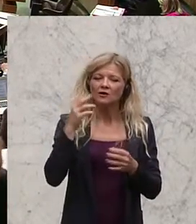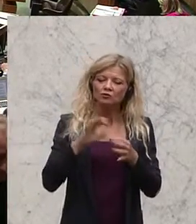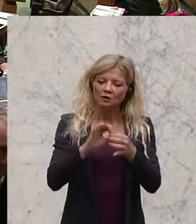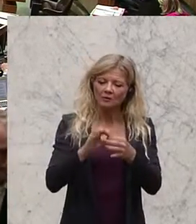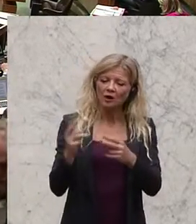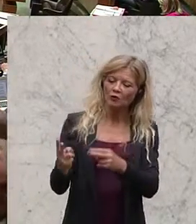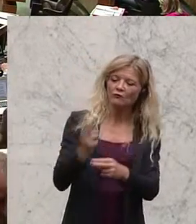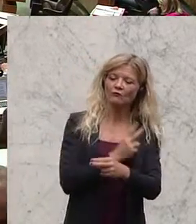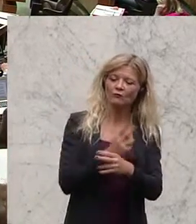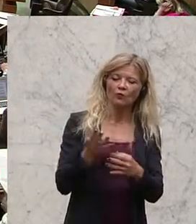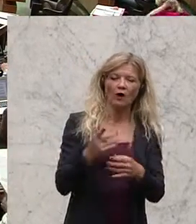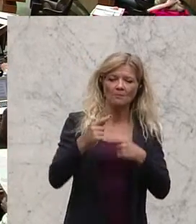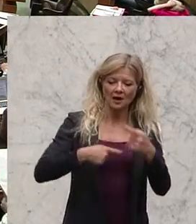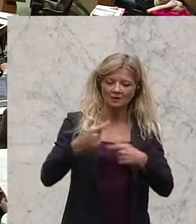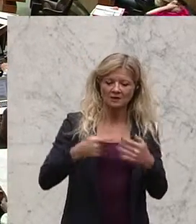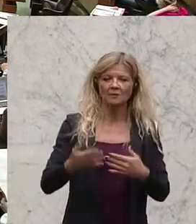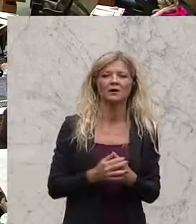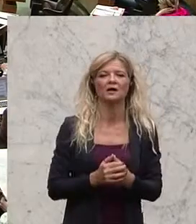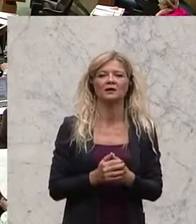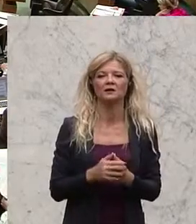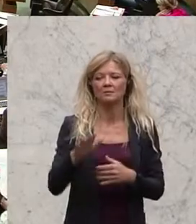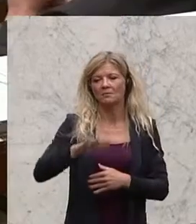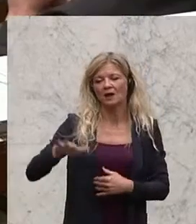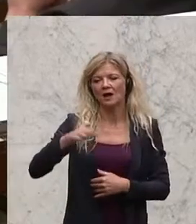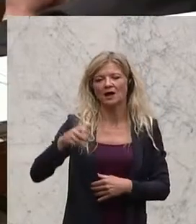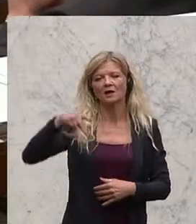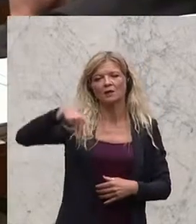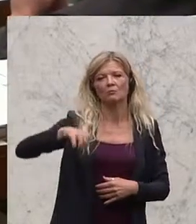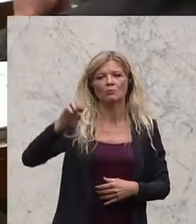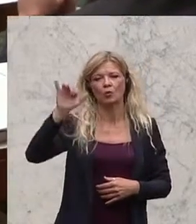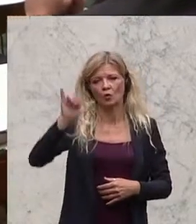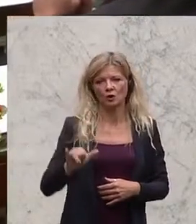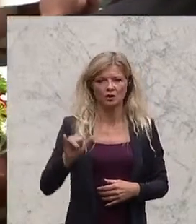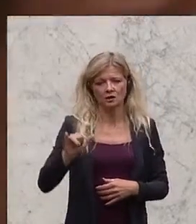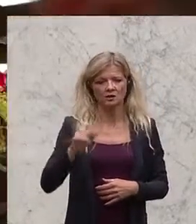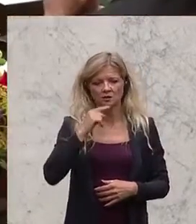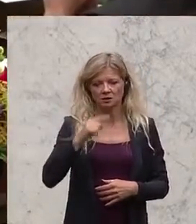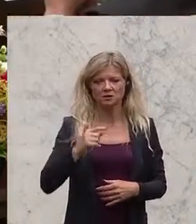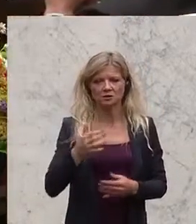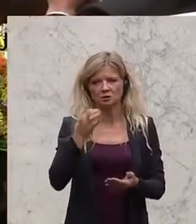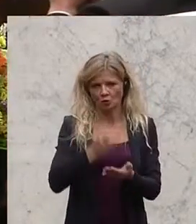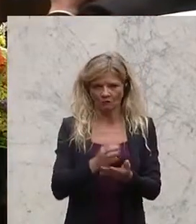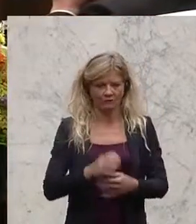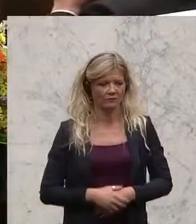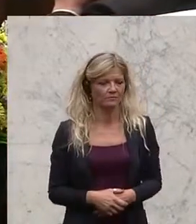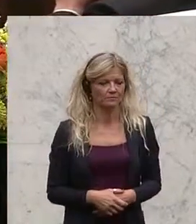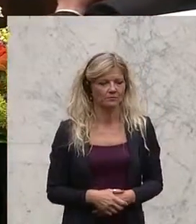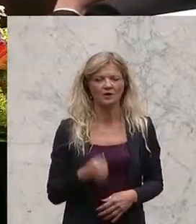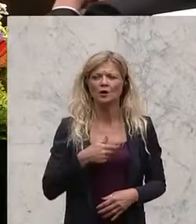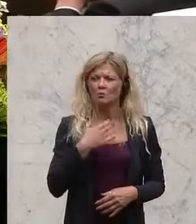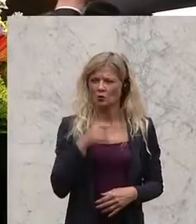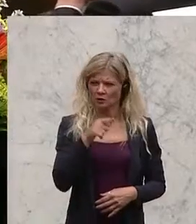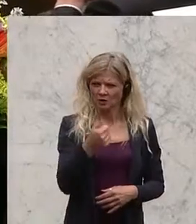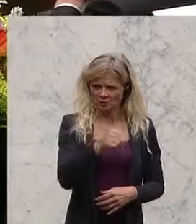Bereich Polsdorf und möchte diesbezüglich sagen, ein Teil,